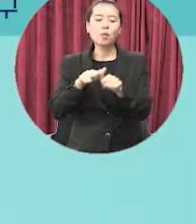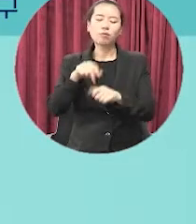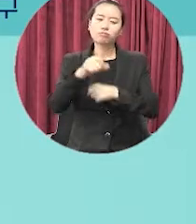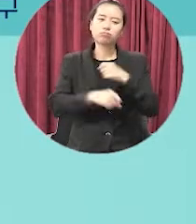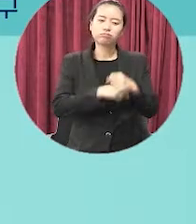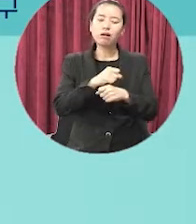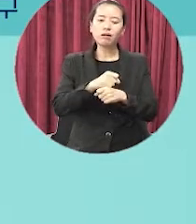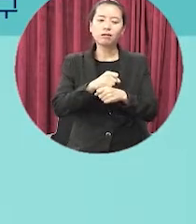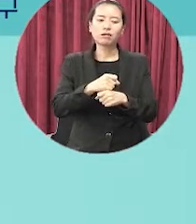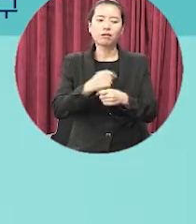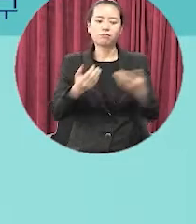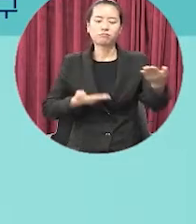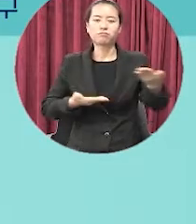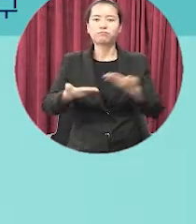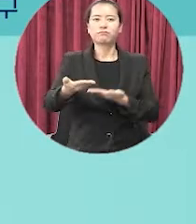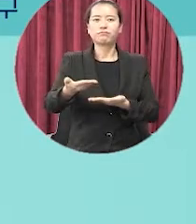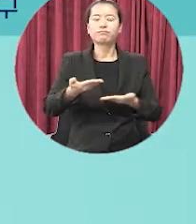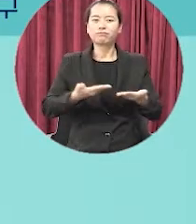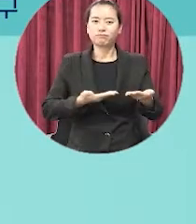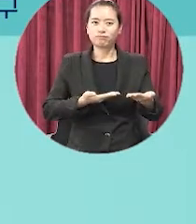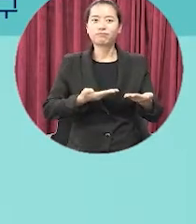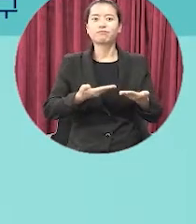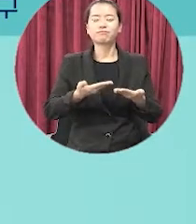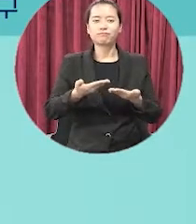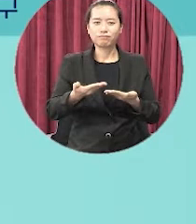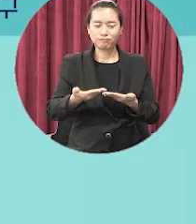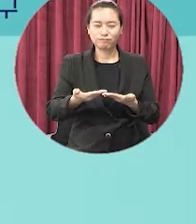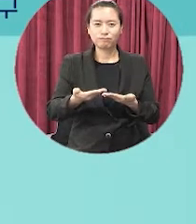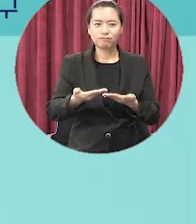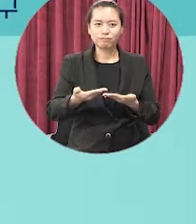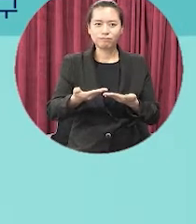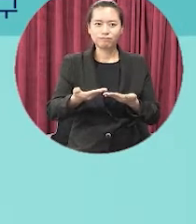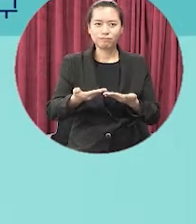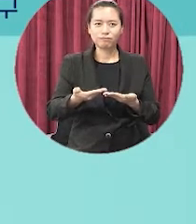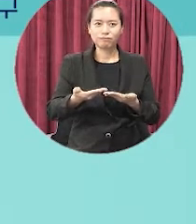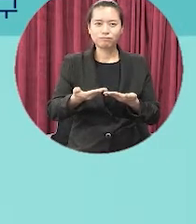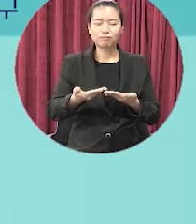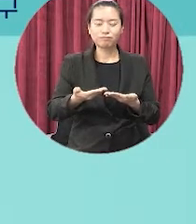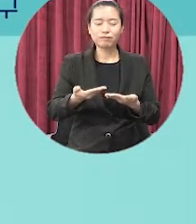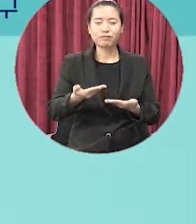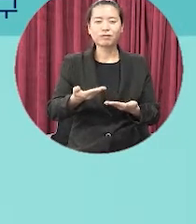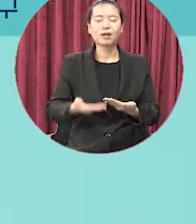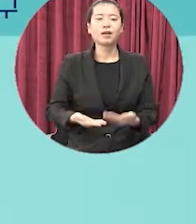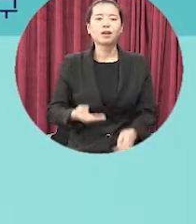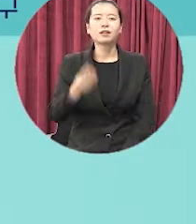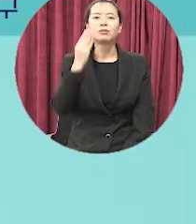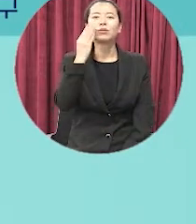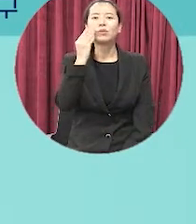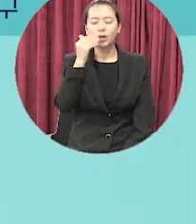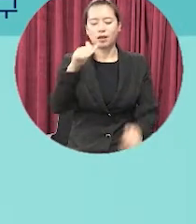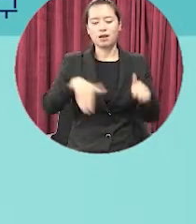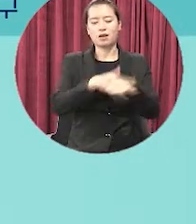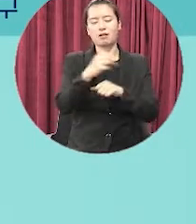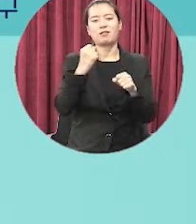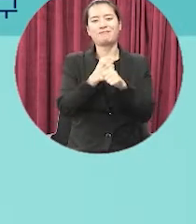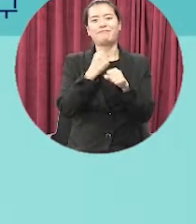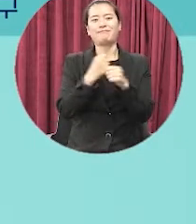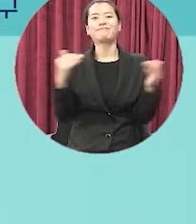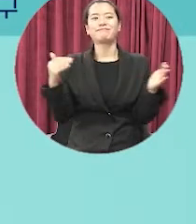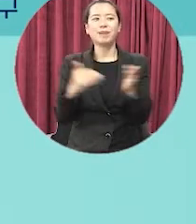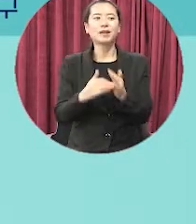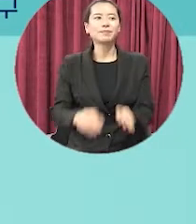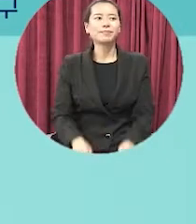환경과 하니까 물리적 피곤해서 파 물리적인 환경과 이런 주제의 관련돼 이런 환경을 만들었습니다